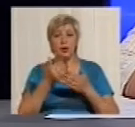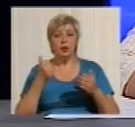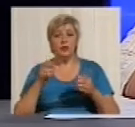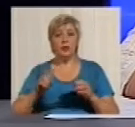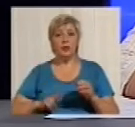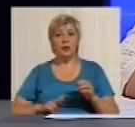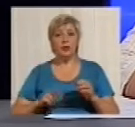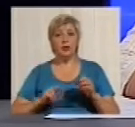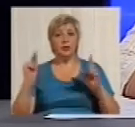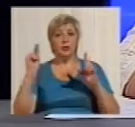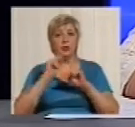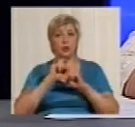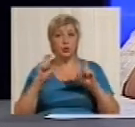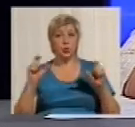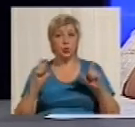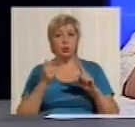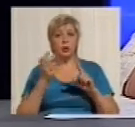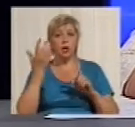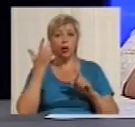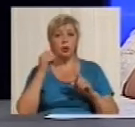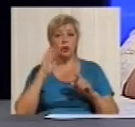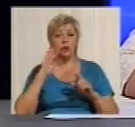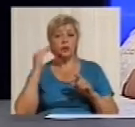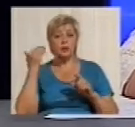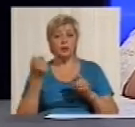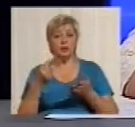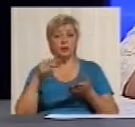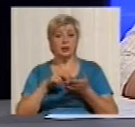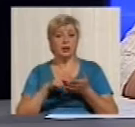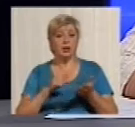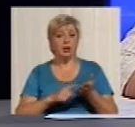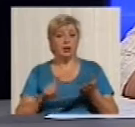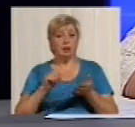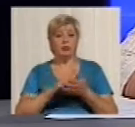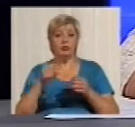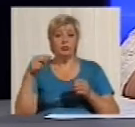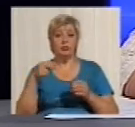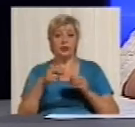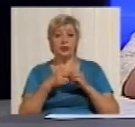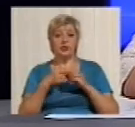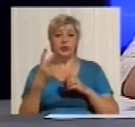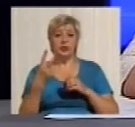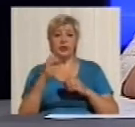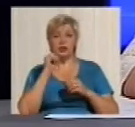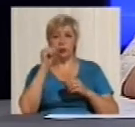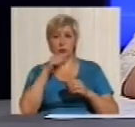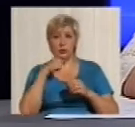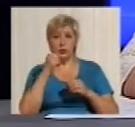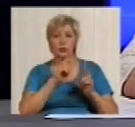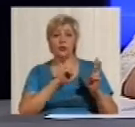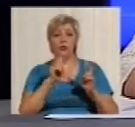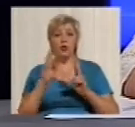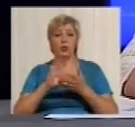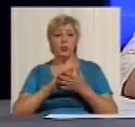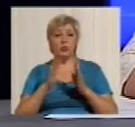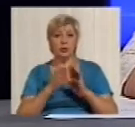директорки школи, коли вона стала на посаді у 2012 році. У якому стані вже